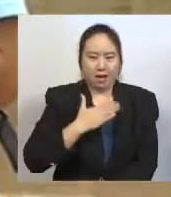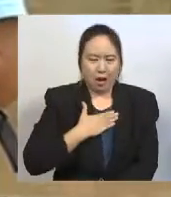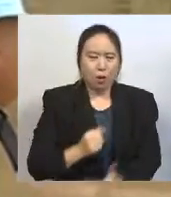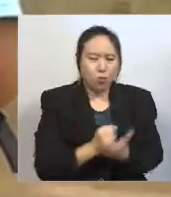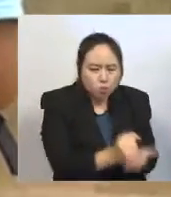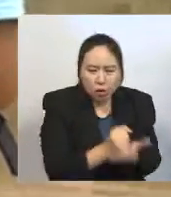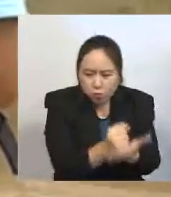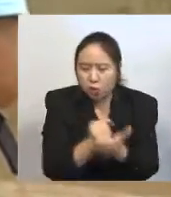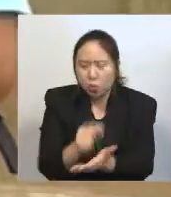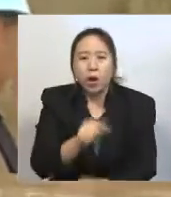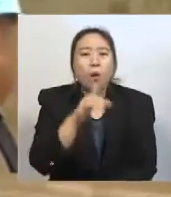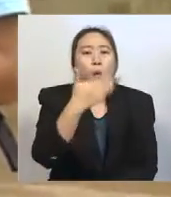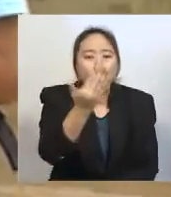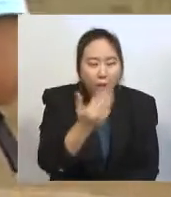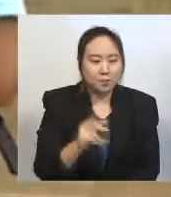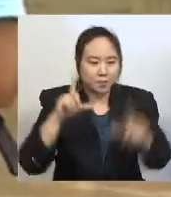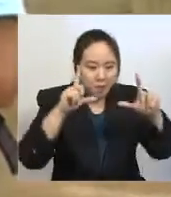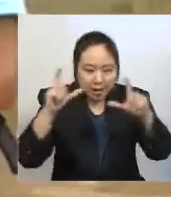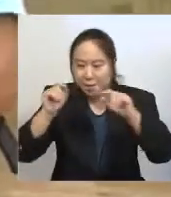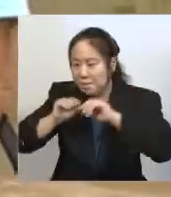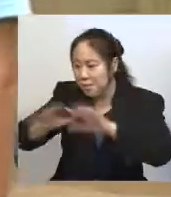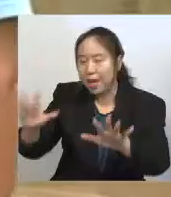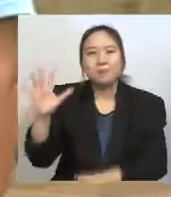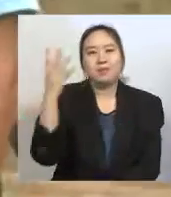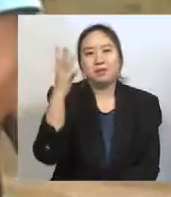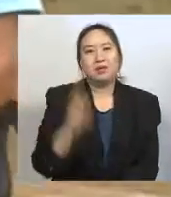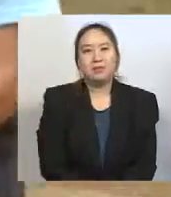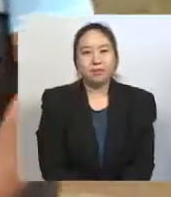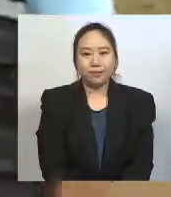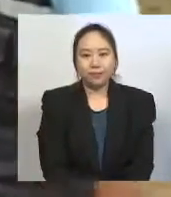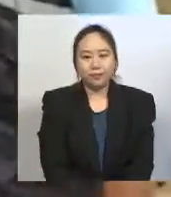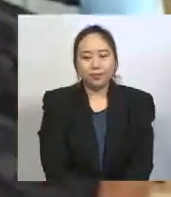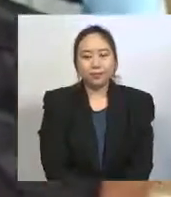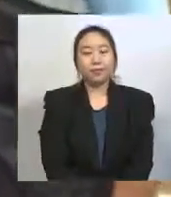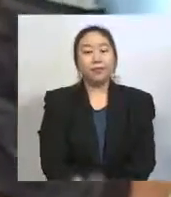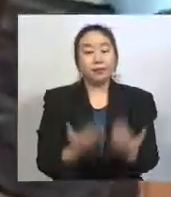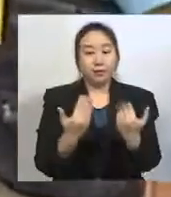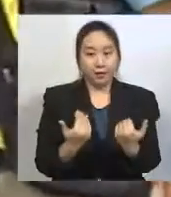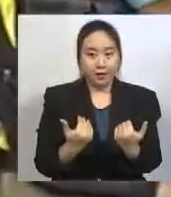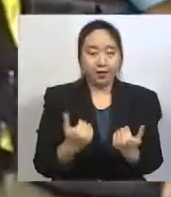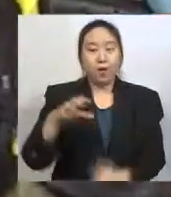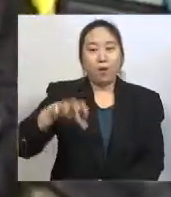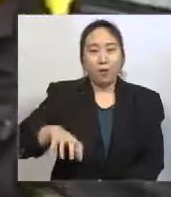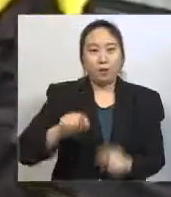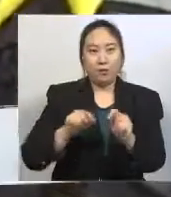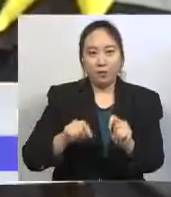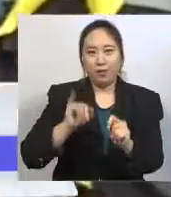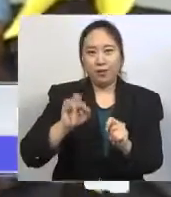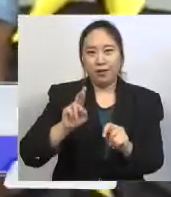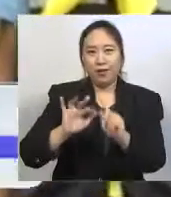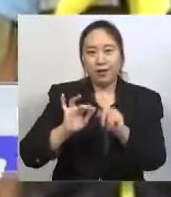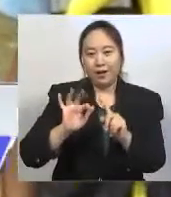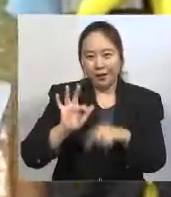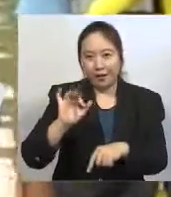ยเหลือพี่น้องประชาชนก็เลยไม่ได้มีการส่งข่าวเข้าไปครับ ขอบคุณครับท่านนายอำเภอคร ับ สวัสดีครับ นี่คือสถานการณ์ล่าสุดในพื้นที่ตำบลไร่ใต้อำเภอพิบูลมังสาห